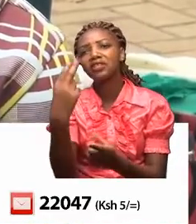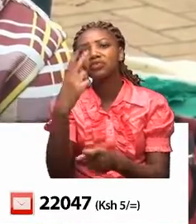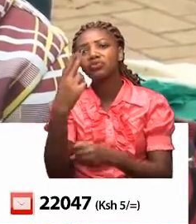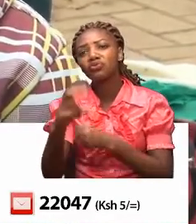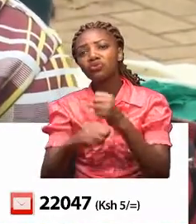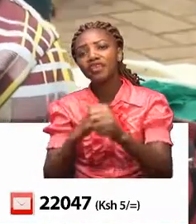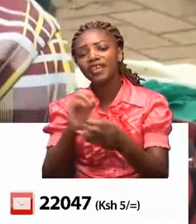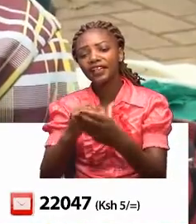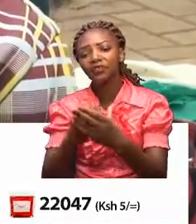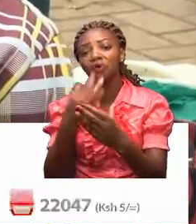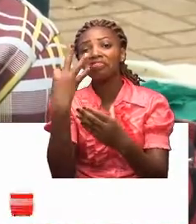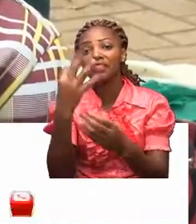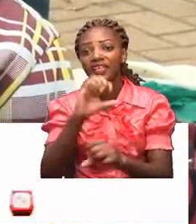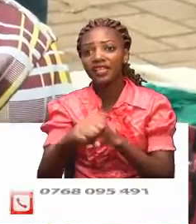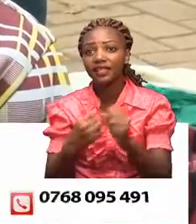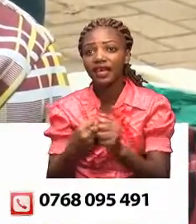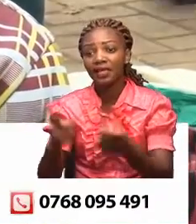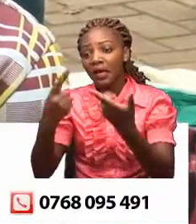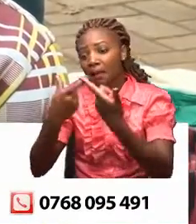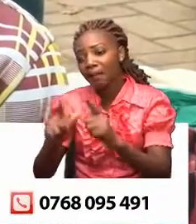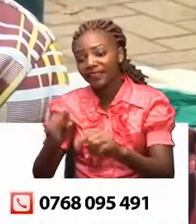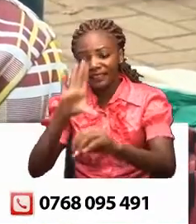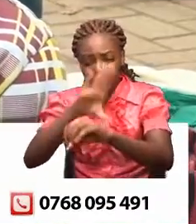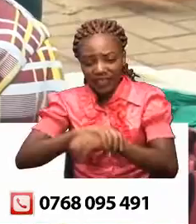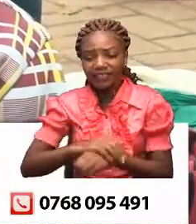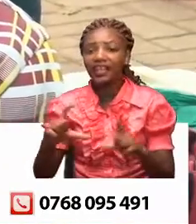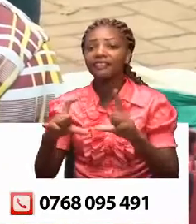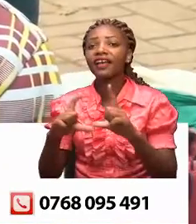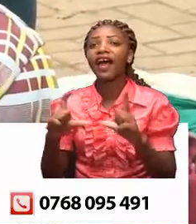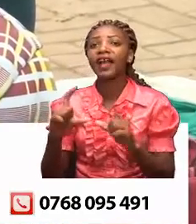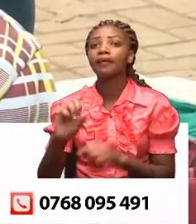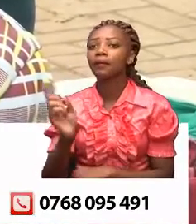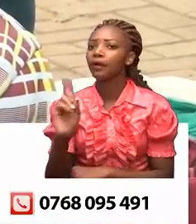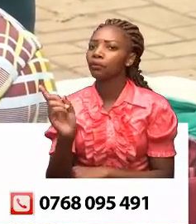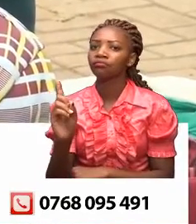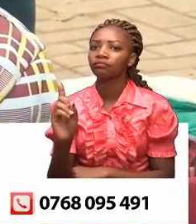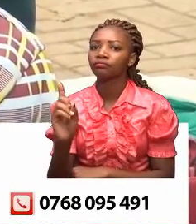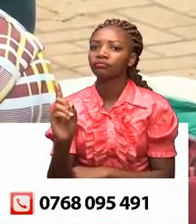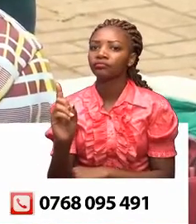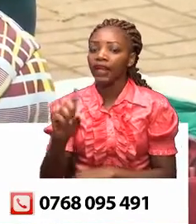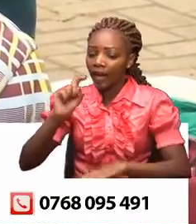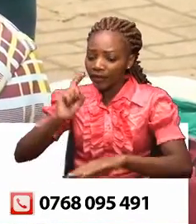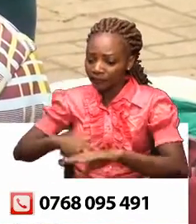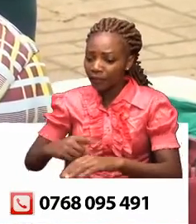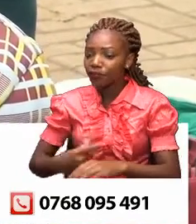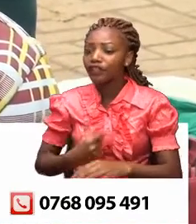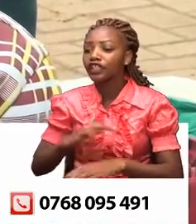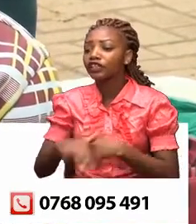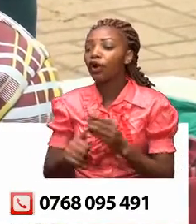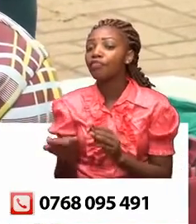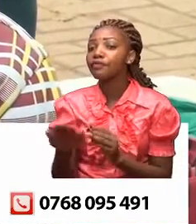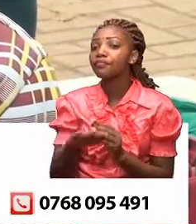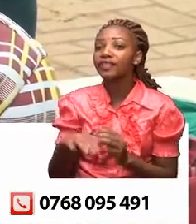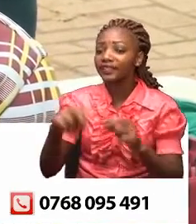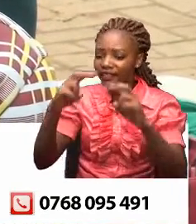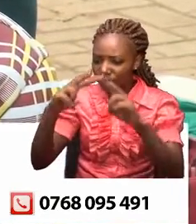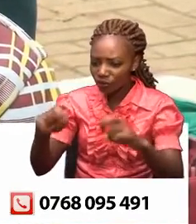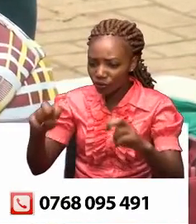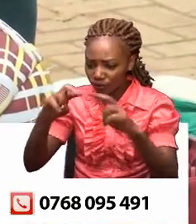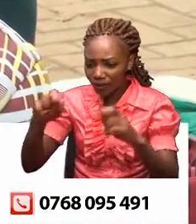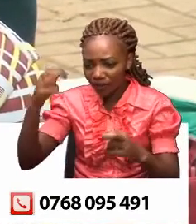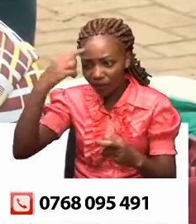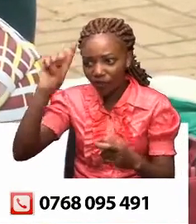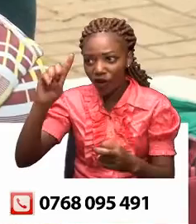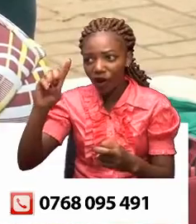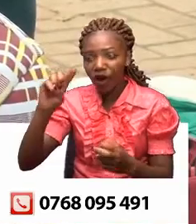imeweza kuisha na wajepata hiyo kadi. Na kila mahali ambapo unaenda, hata ukienda kutafuta mambo ya